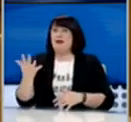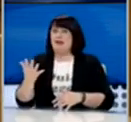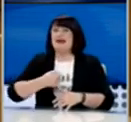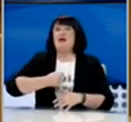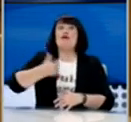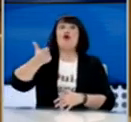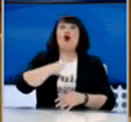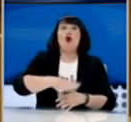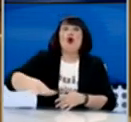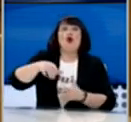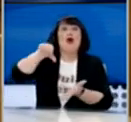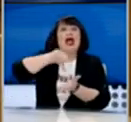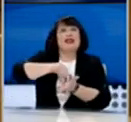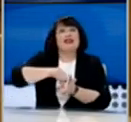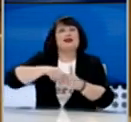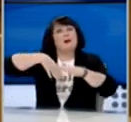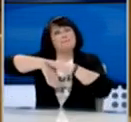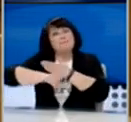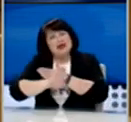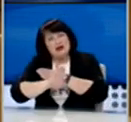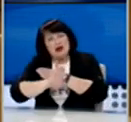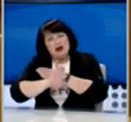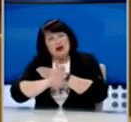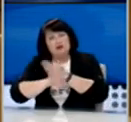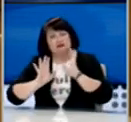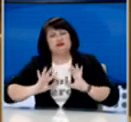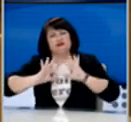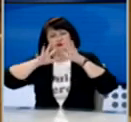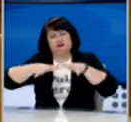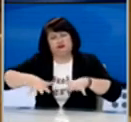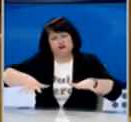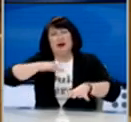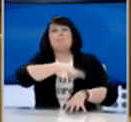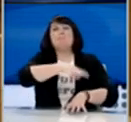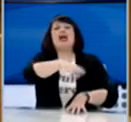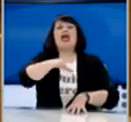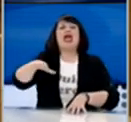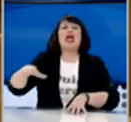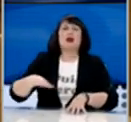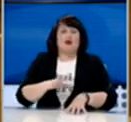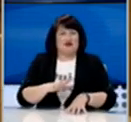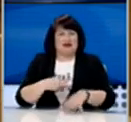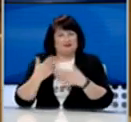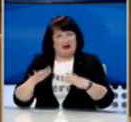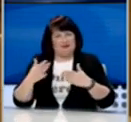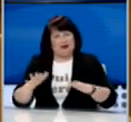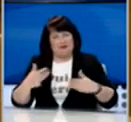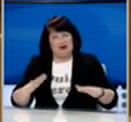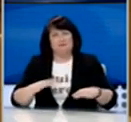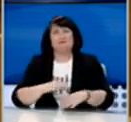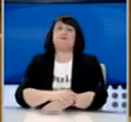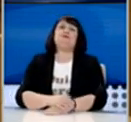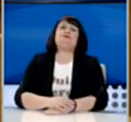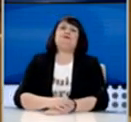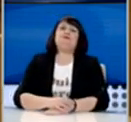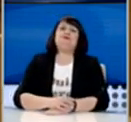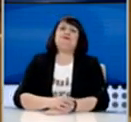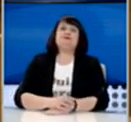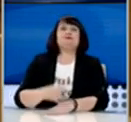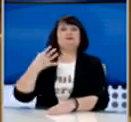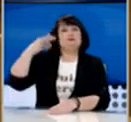βόλο την αθήνα τον πειραιά καθώς και άλλες επαρχιακές πόλεις εδώ υπάρχει